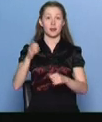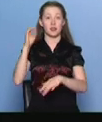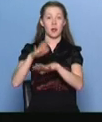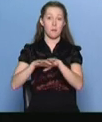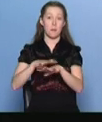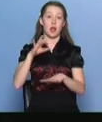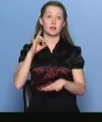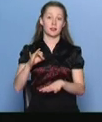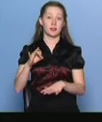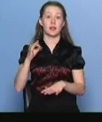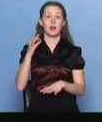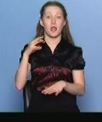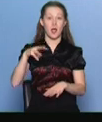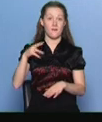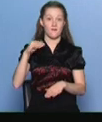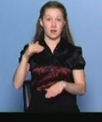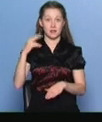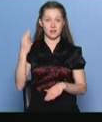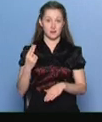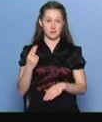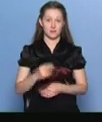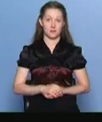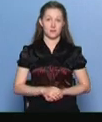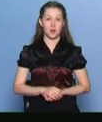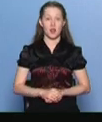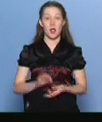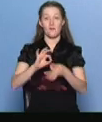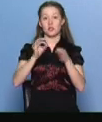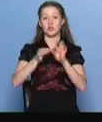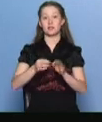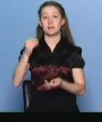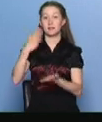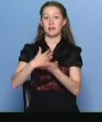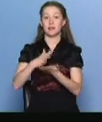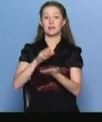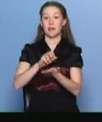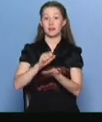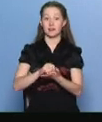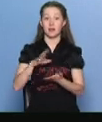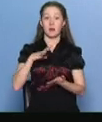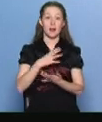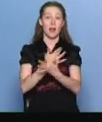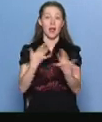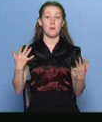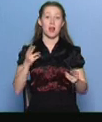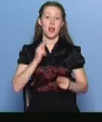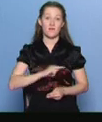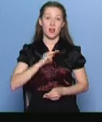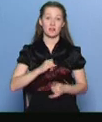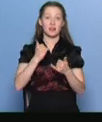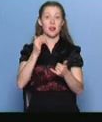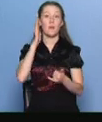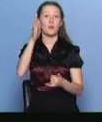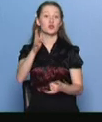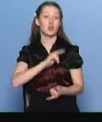также в республиканских МФЦ. В Ижевском центре занятости прошла ярмарка вакансий. Для потенциальных работников